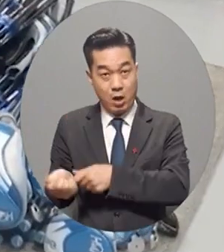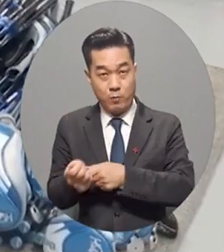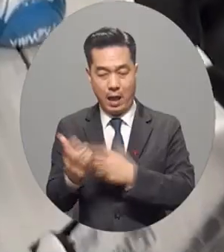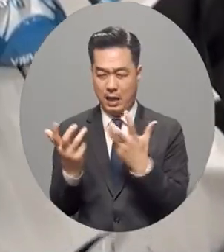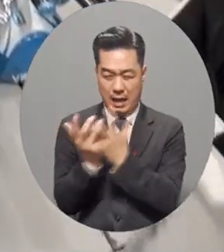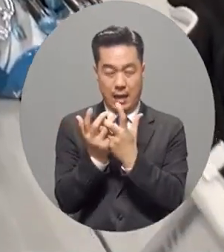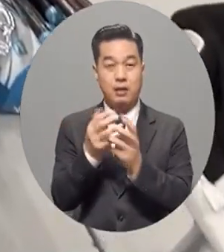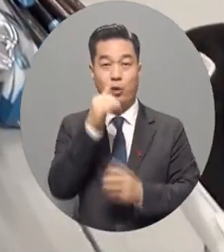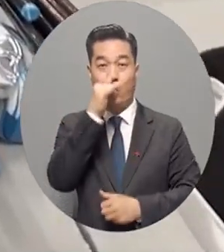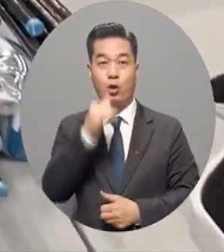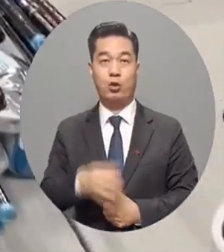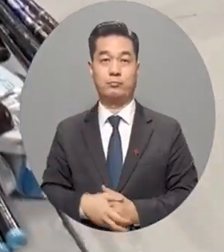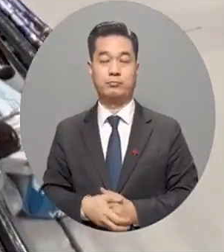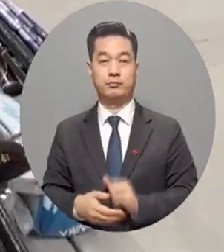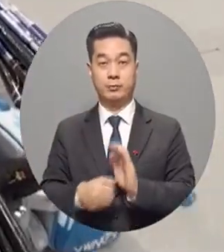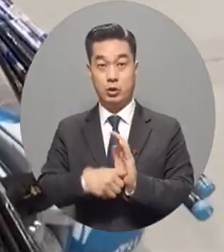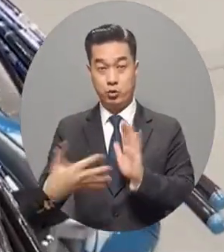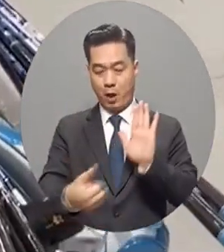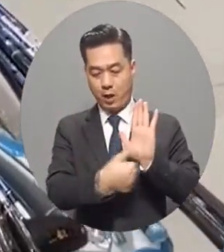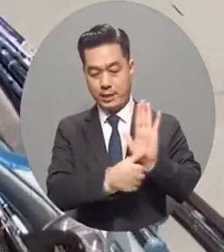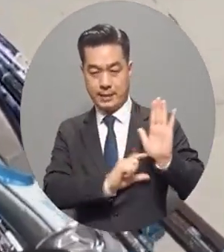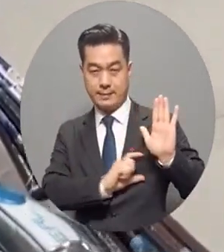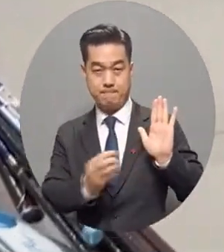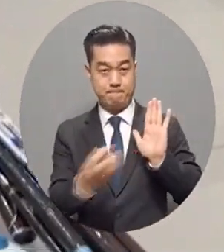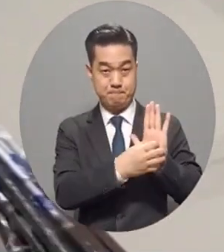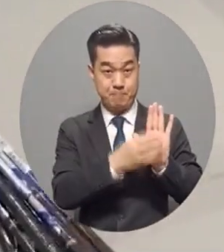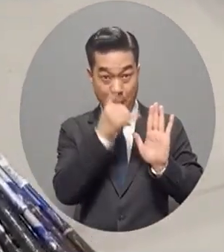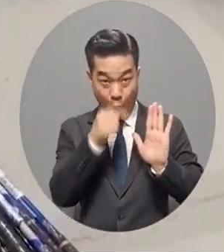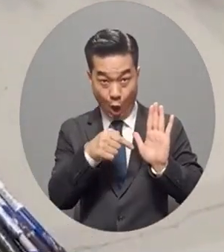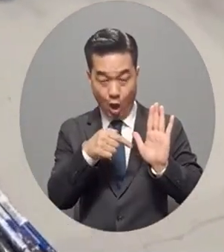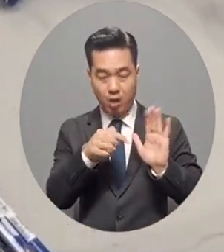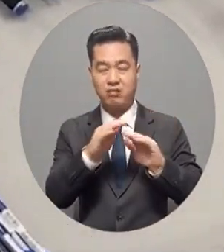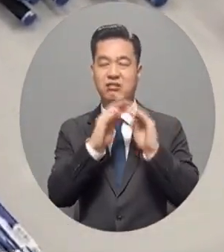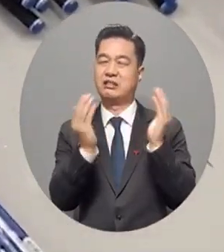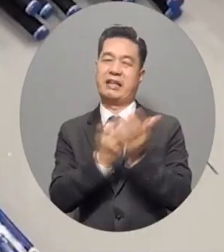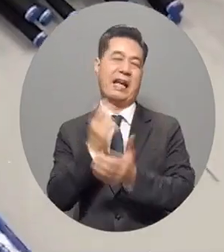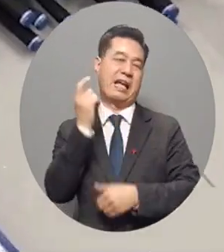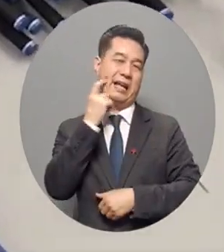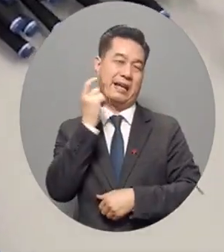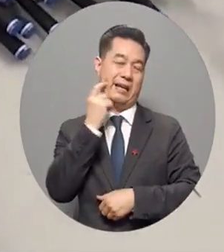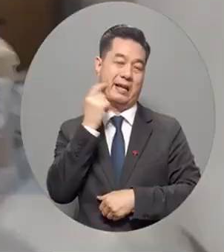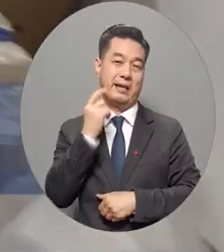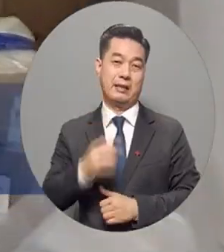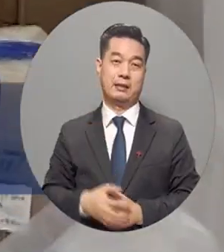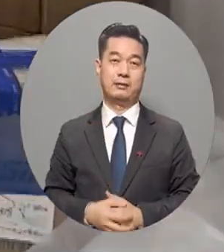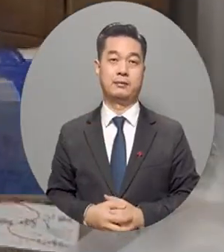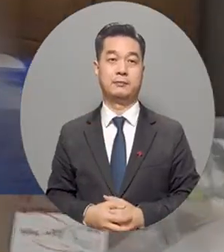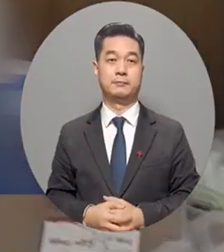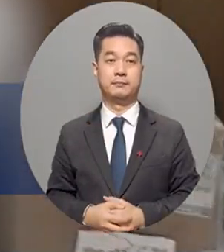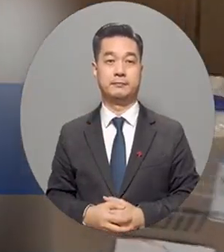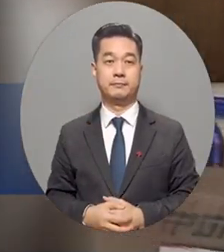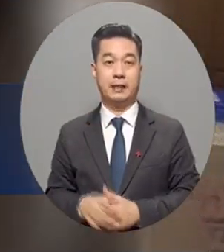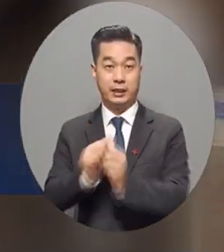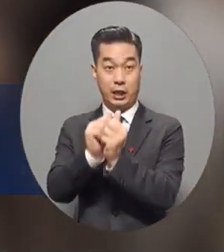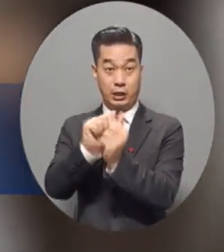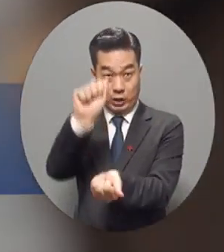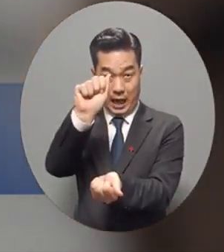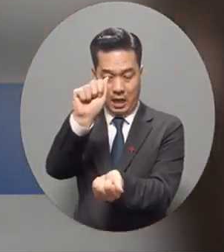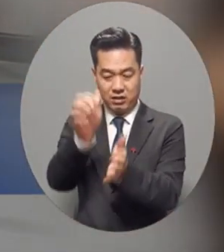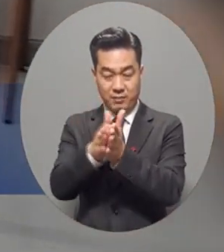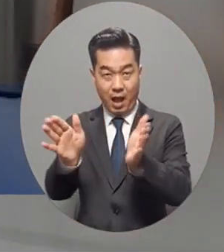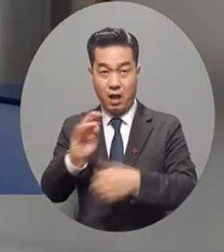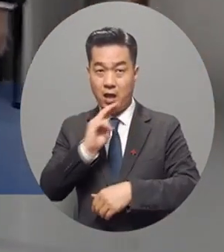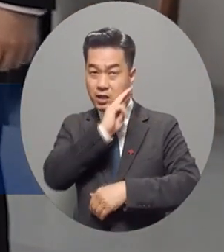가득합니다. 유명 브랜드 로고가 선명하지만 모두 위조된 골프채입니다. 영장 집행하겠습니다. 혐의